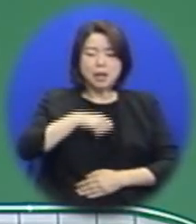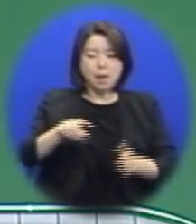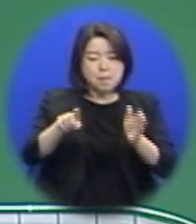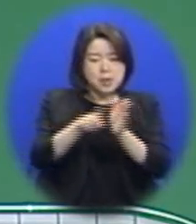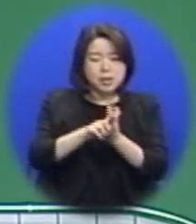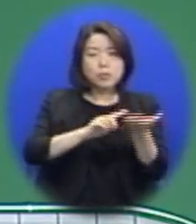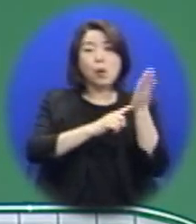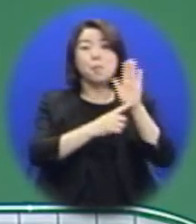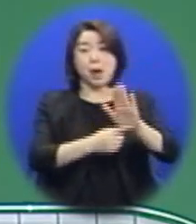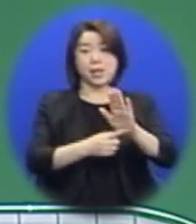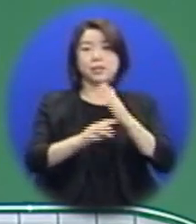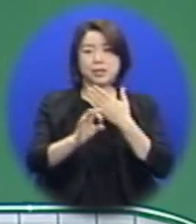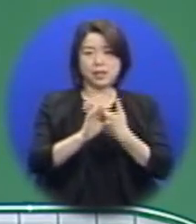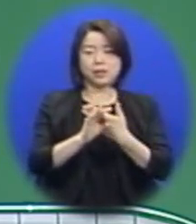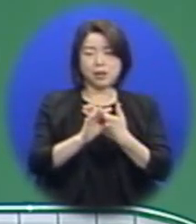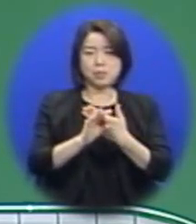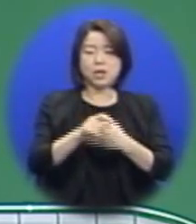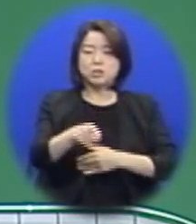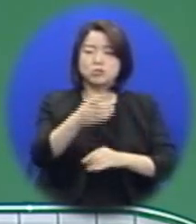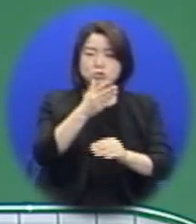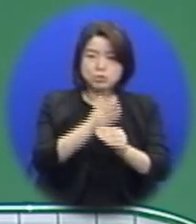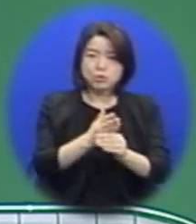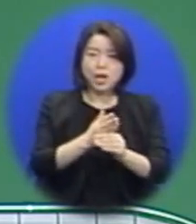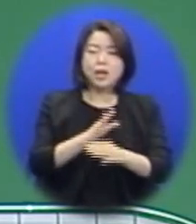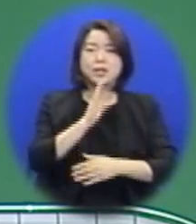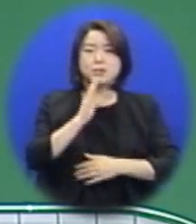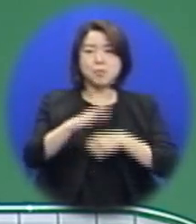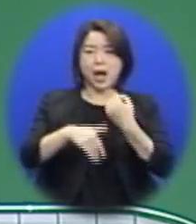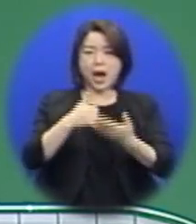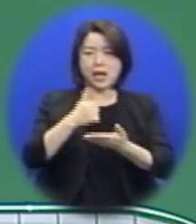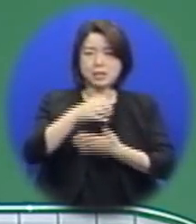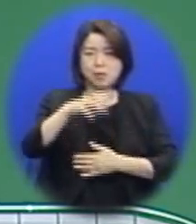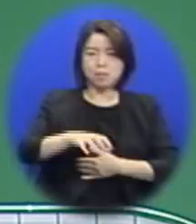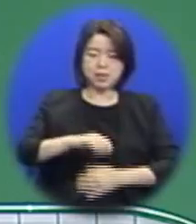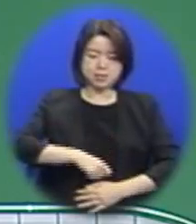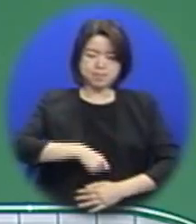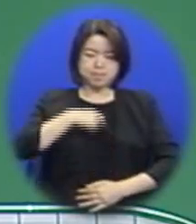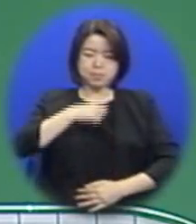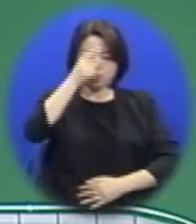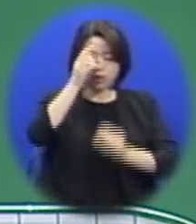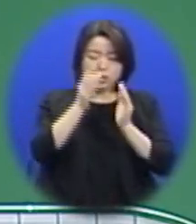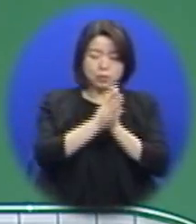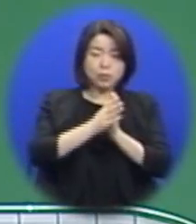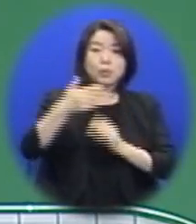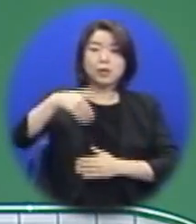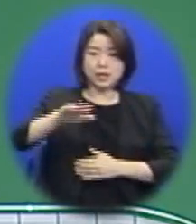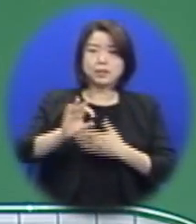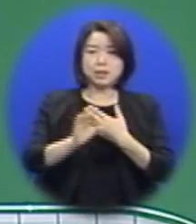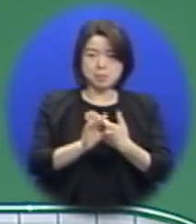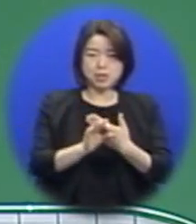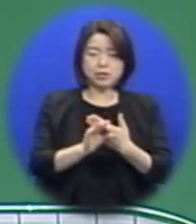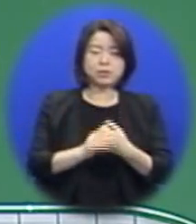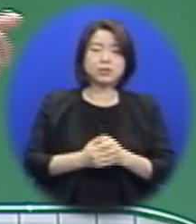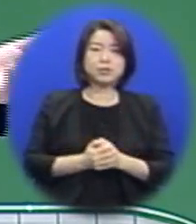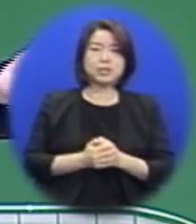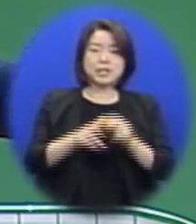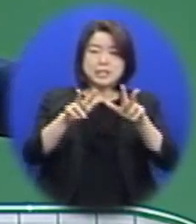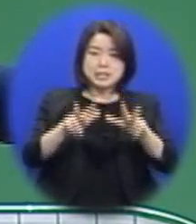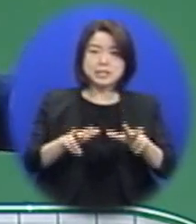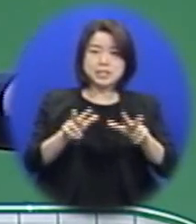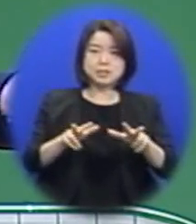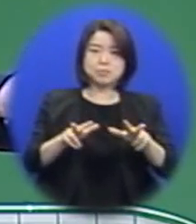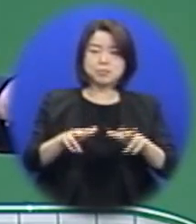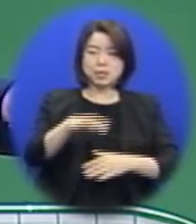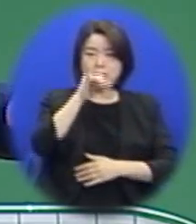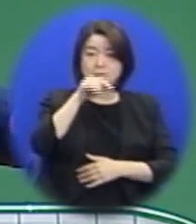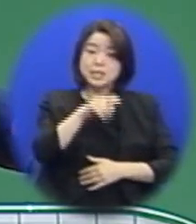반응했다면 여러분이 그 가운데서 정말 하나님 앞에 정직하게 기도하고 나갔다면 지금 있는